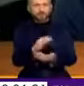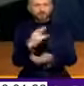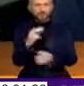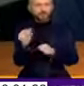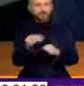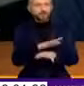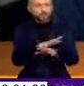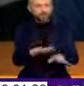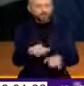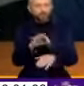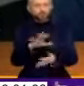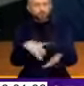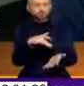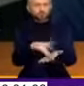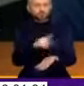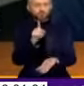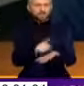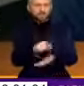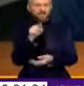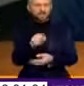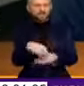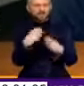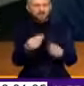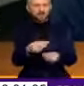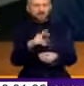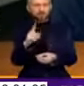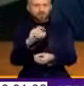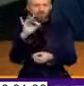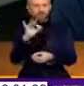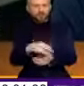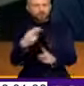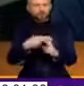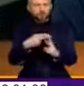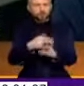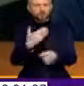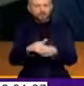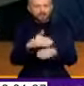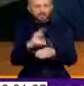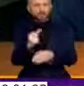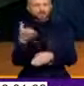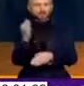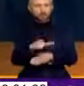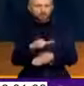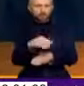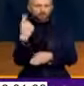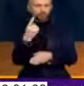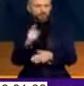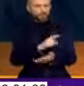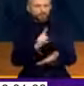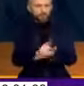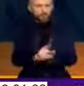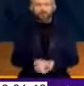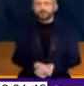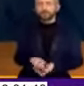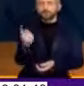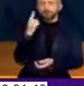соціально незахищеною, то місто має їй дати в безпроцентний пільговий кредит на встановлення цього лічильника. Це обов'язково. Так. Почули,